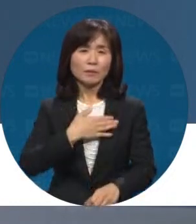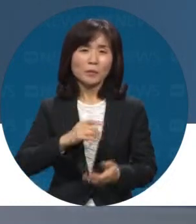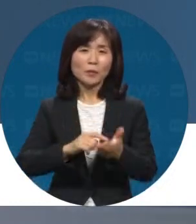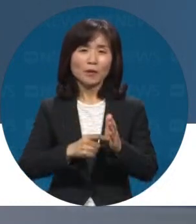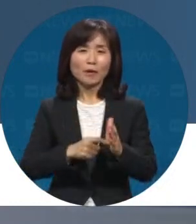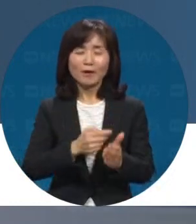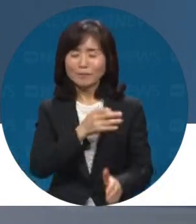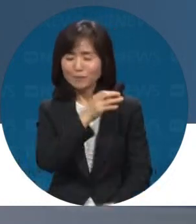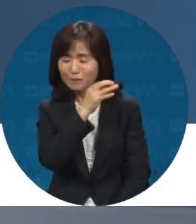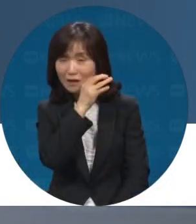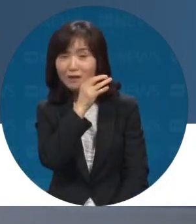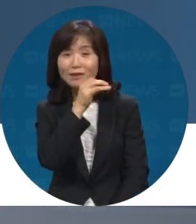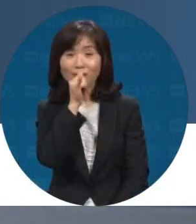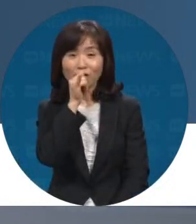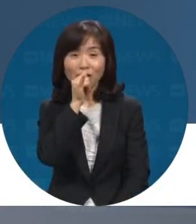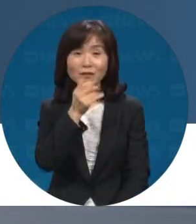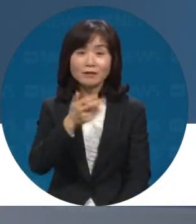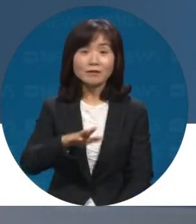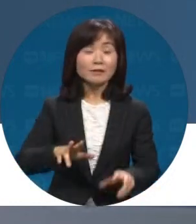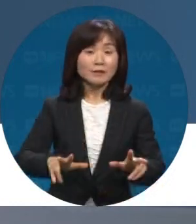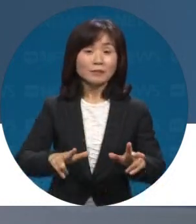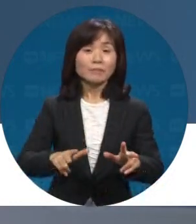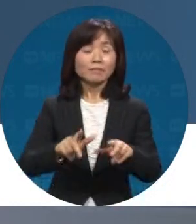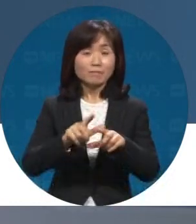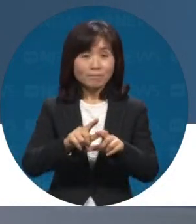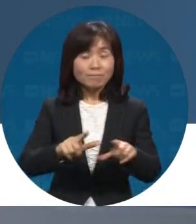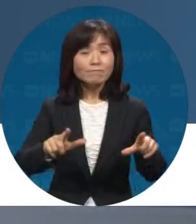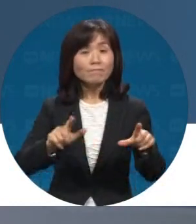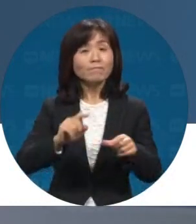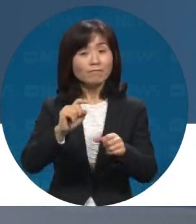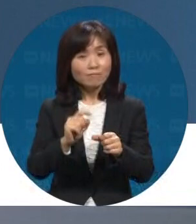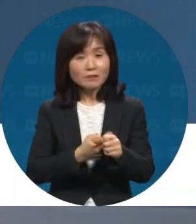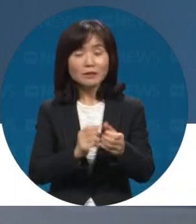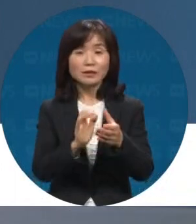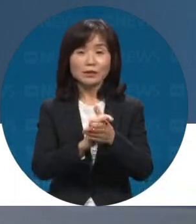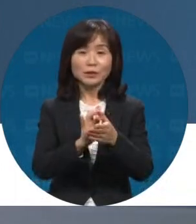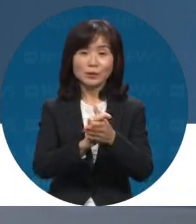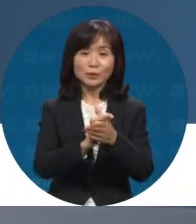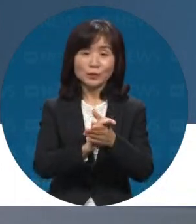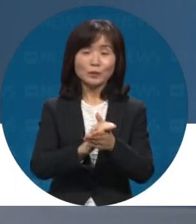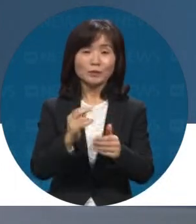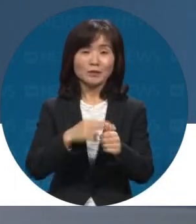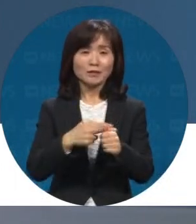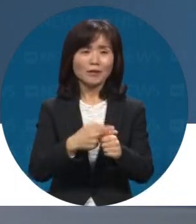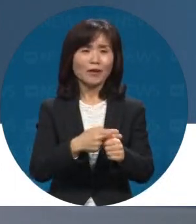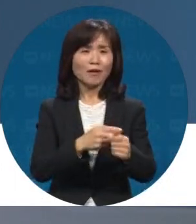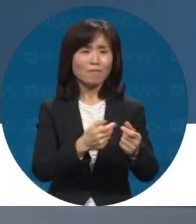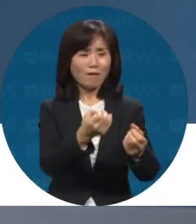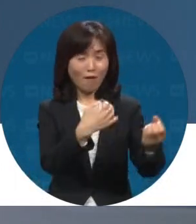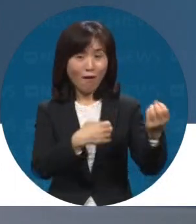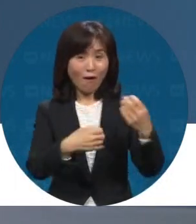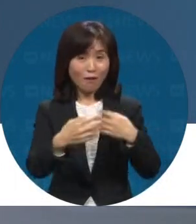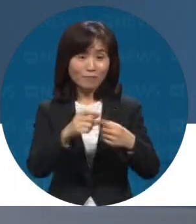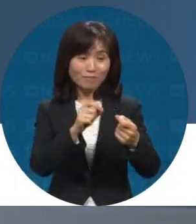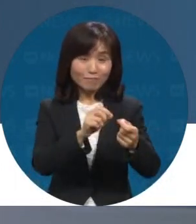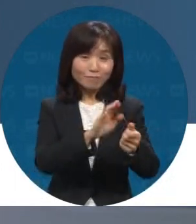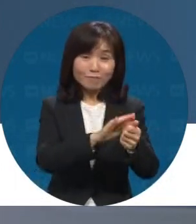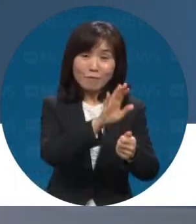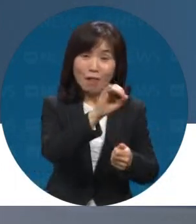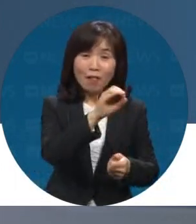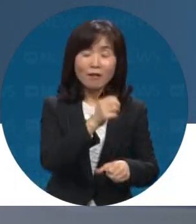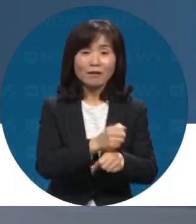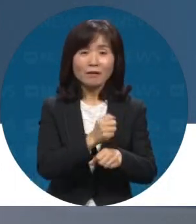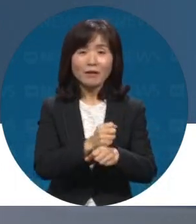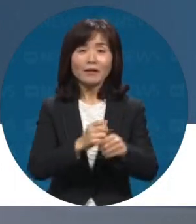감정표현 좀 쑥스러워했거든요 근데 지금은 일상처럼 친구들과 선생님에게 다가와서 말을 겁니다 그리고 아침에 이제